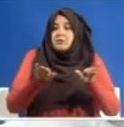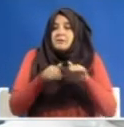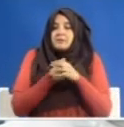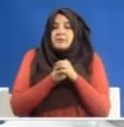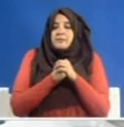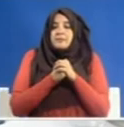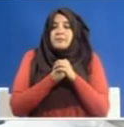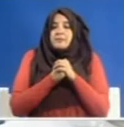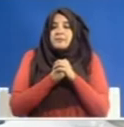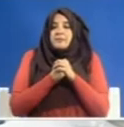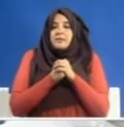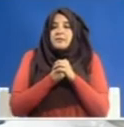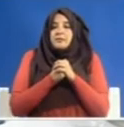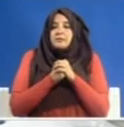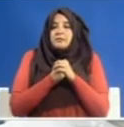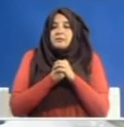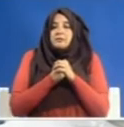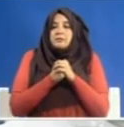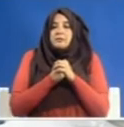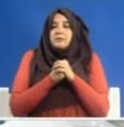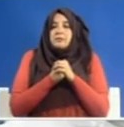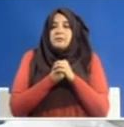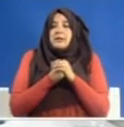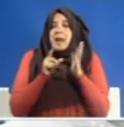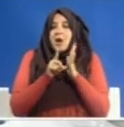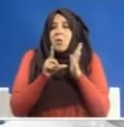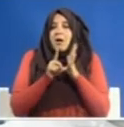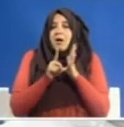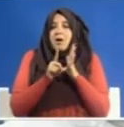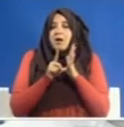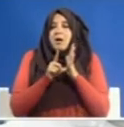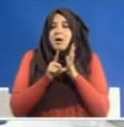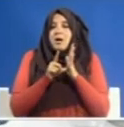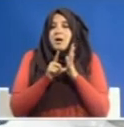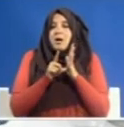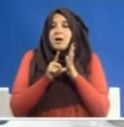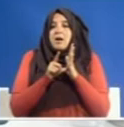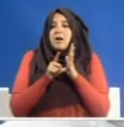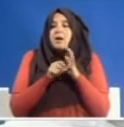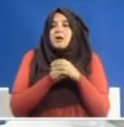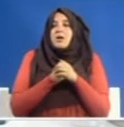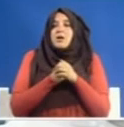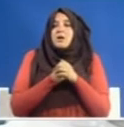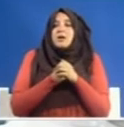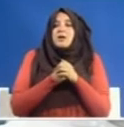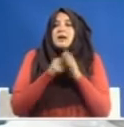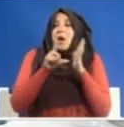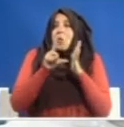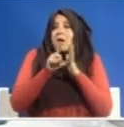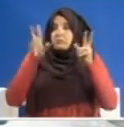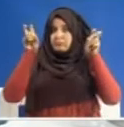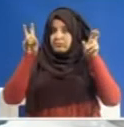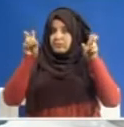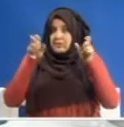يعني بناء يعني في هذه المادة، بناء على المادة 53 الفقرة الخامسة،